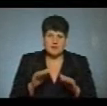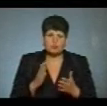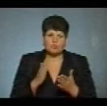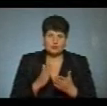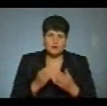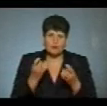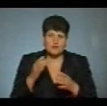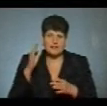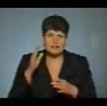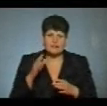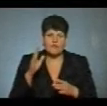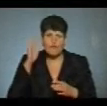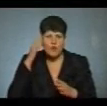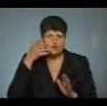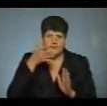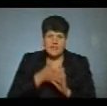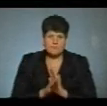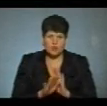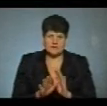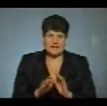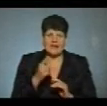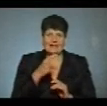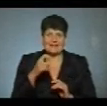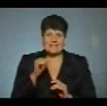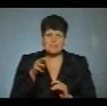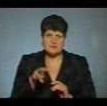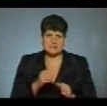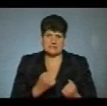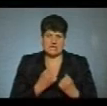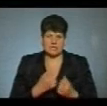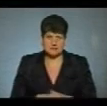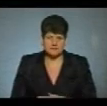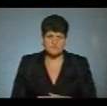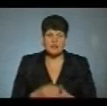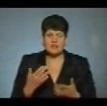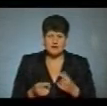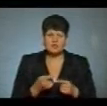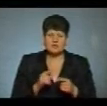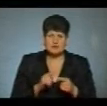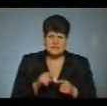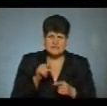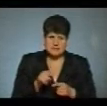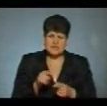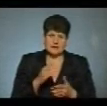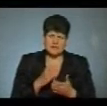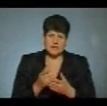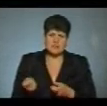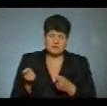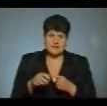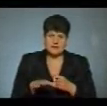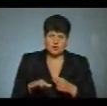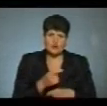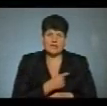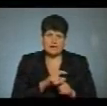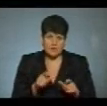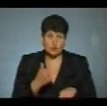водонепроникні костюми, які просто є як хімзахист. Власне, якщо якісь такі речі проникли, так, їх привезли на територію лікарні,